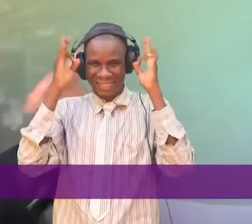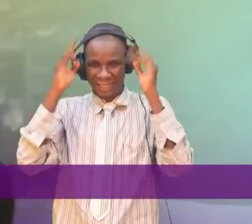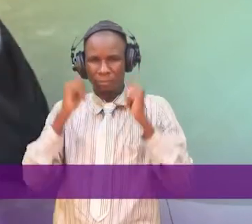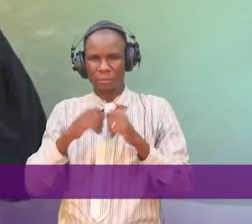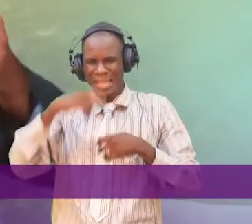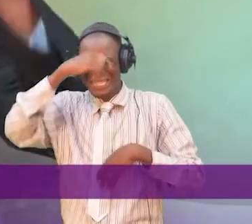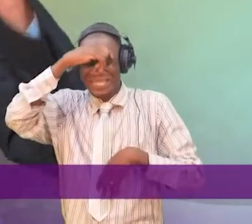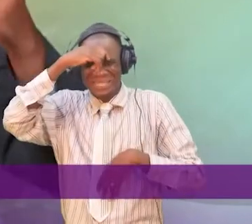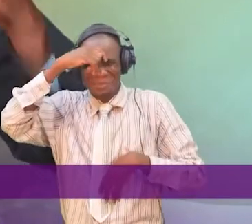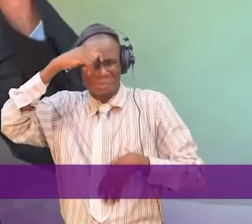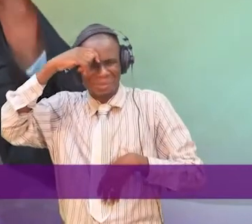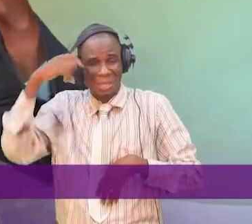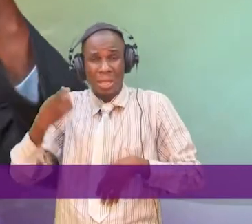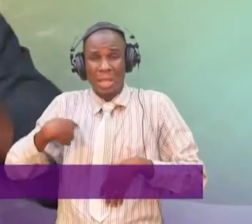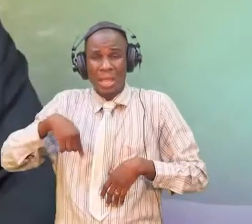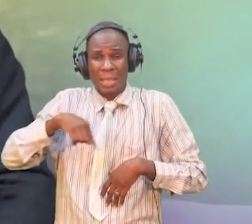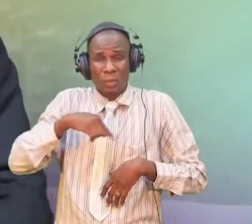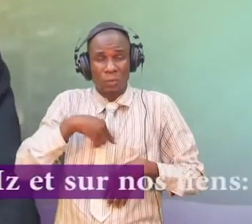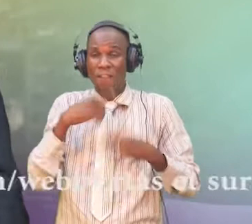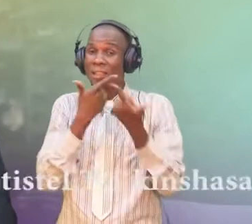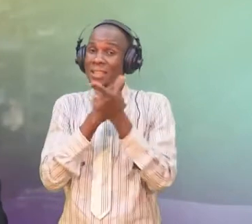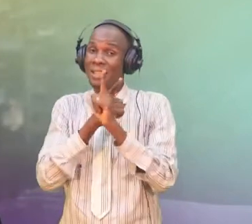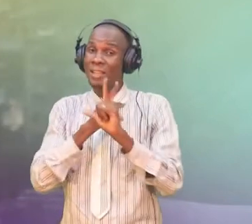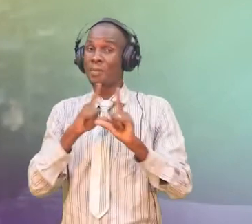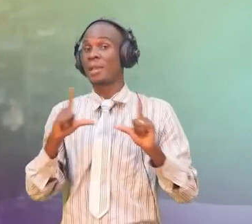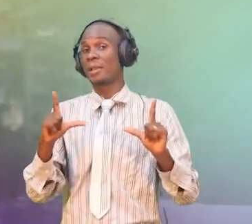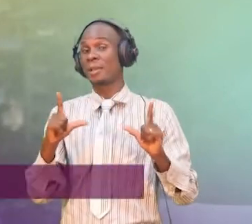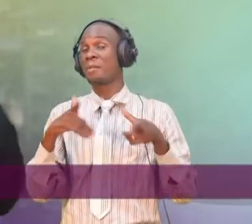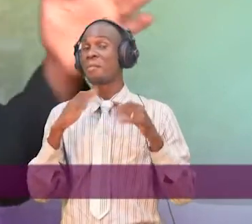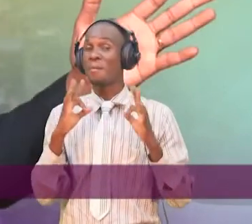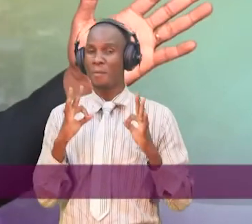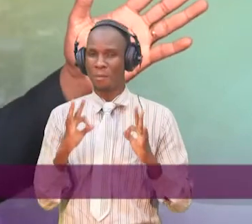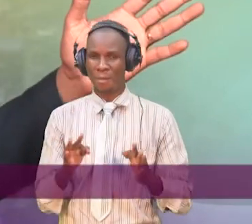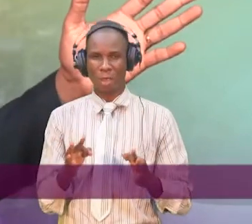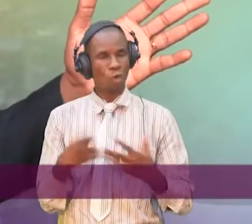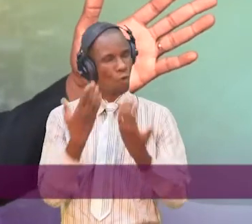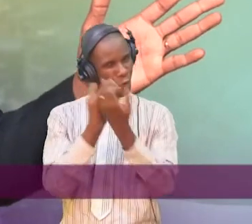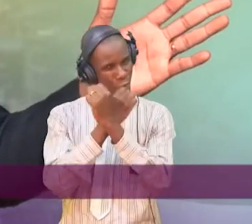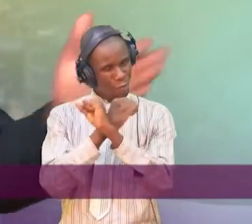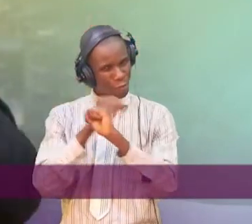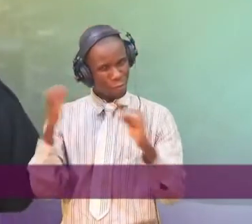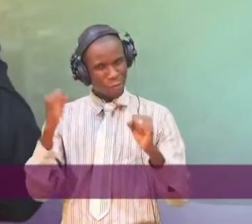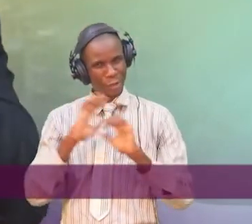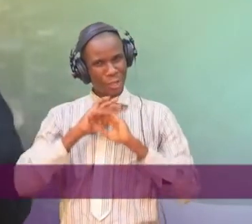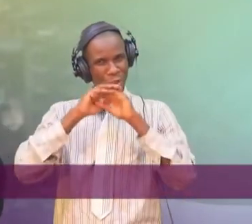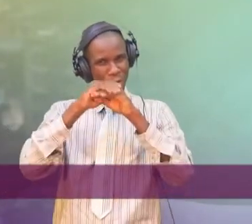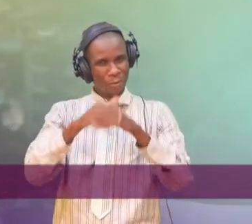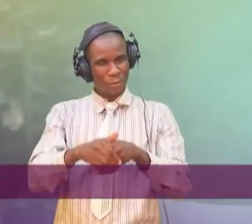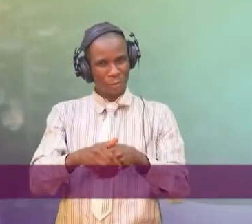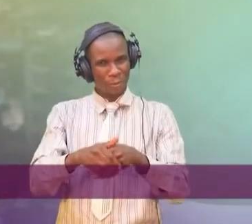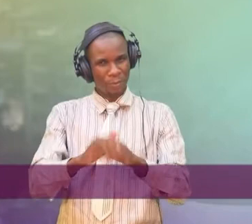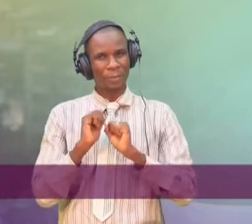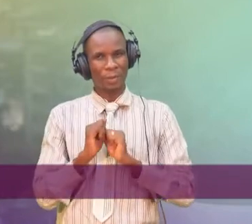Kaka mbeka oyo penza ya ntina mingi nde yebaki na kufuta motuya ya lisiko na